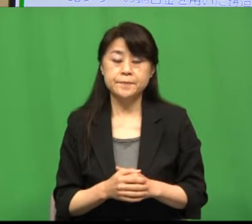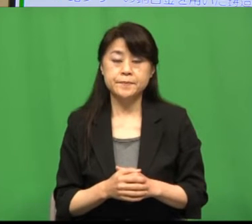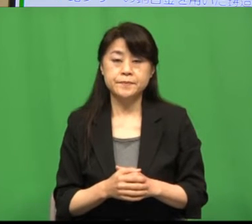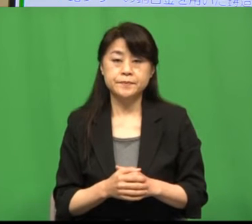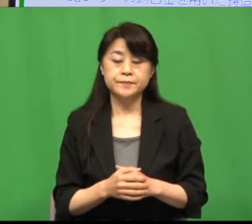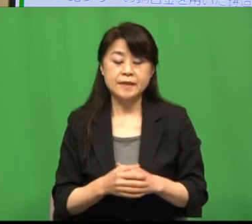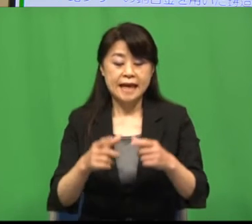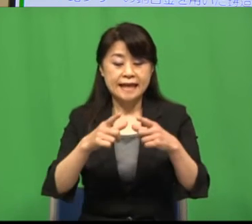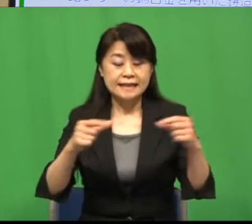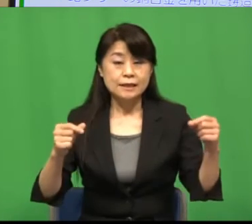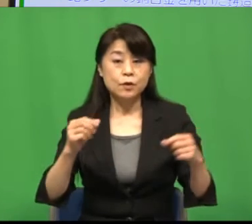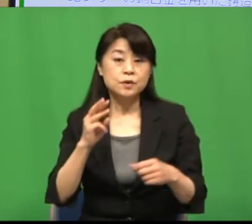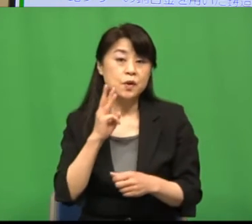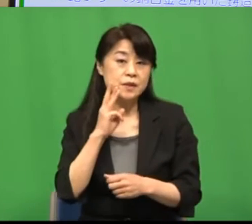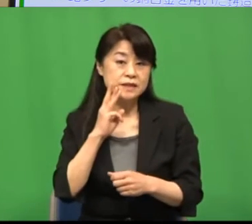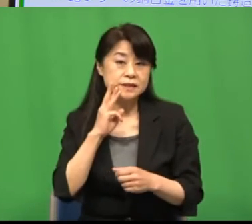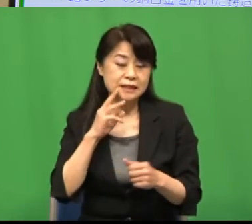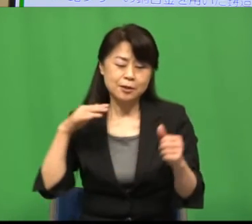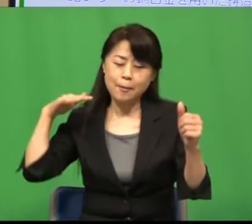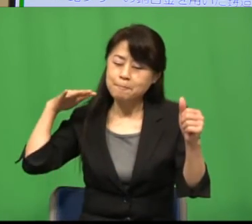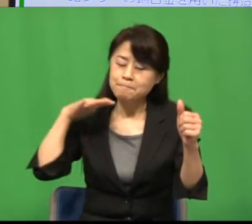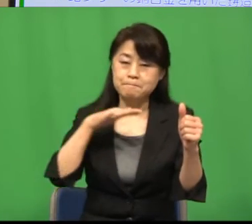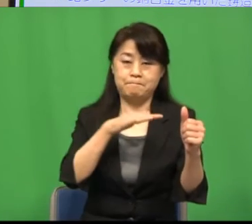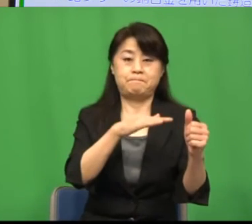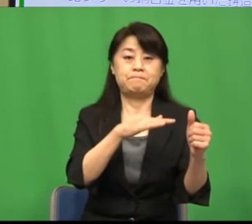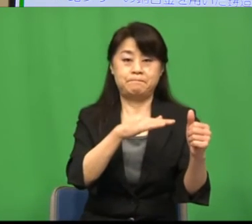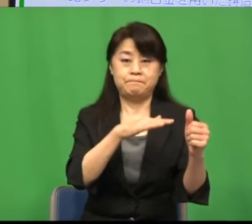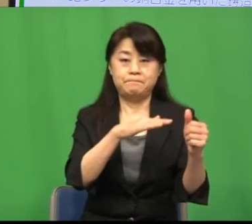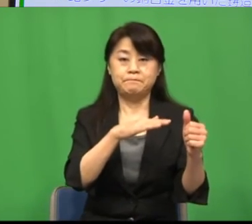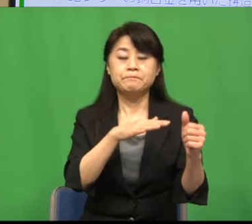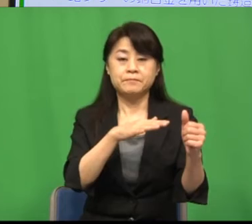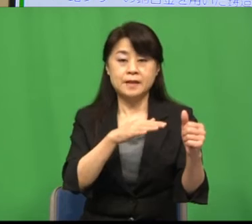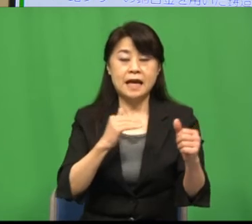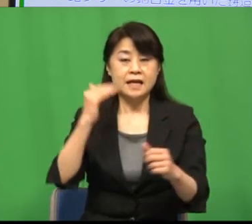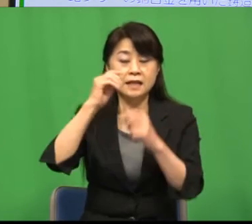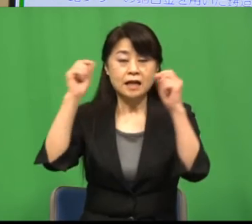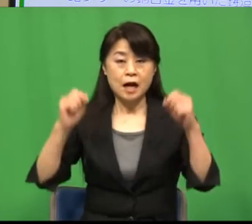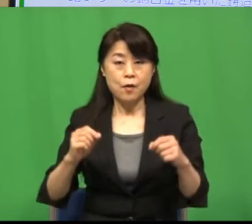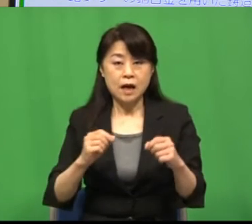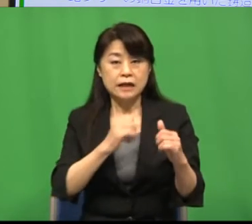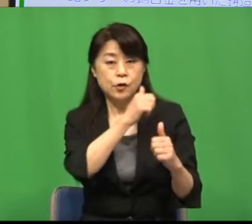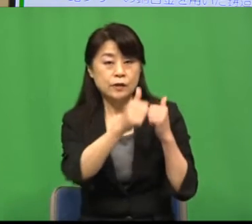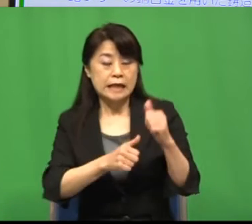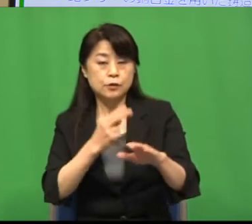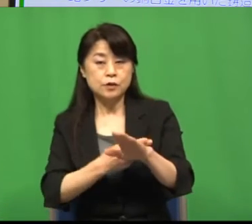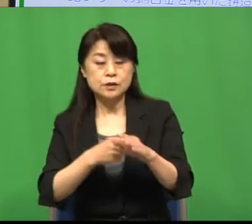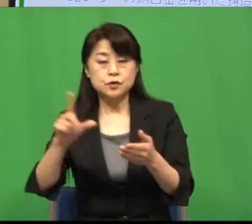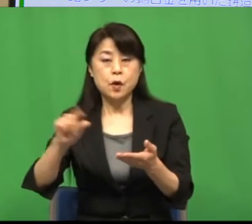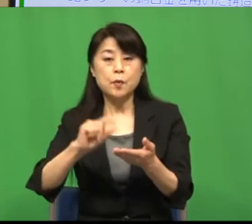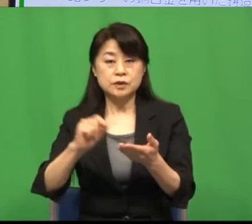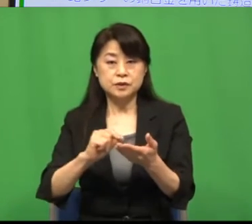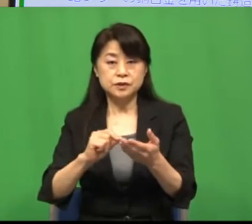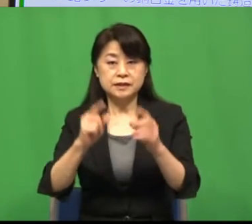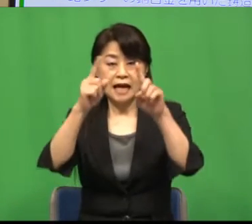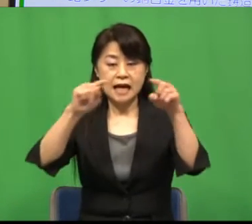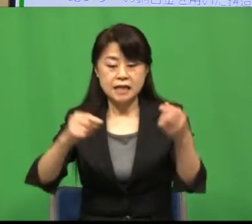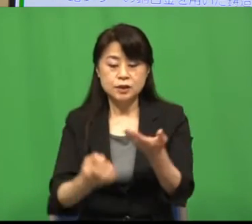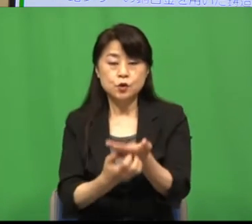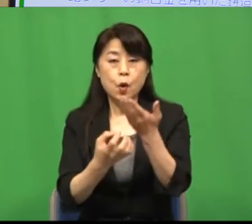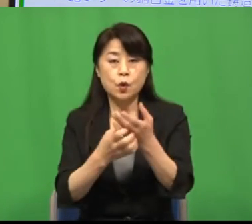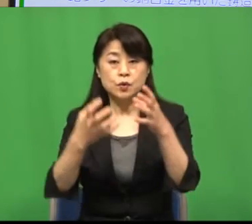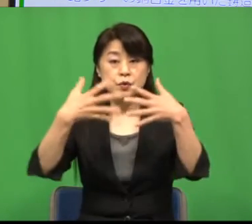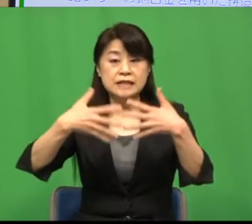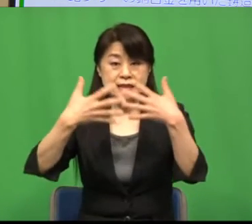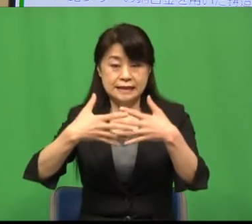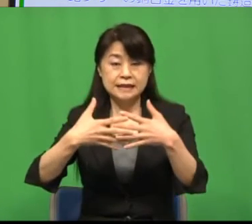ジャパニーズウイスキーの世界的な人気が高まる中、高岡の伝統技術を用いた蒸留機の今後国内のみならず世界への